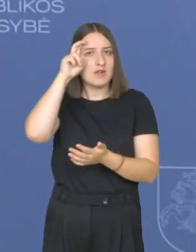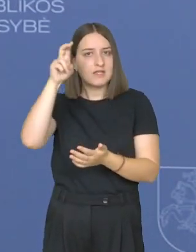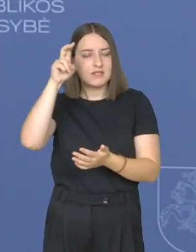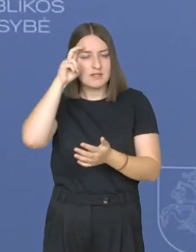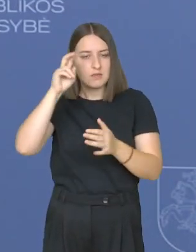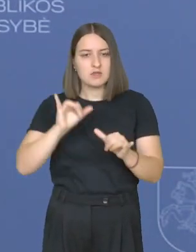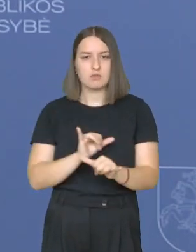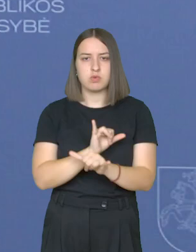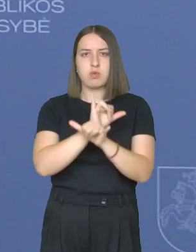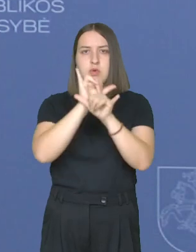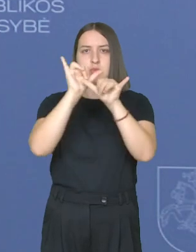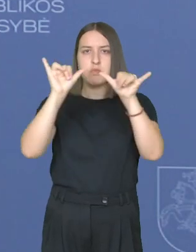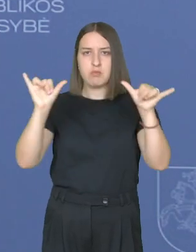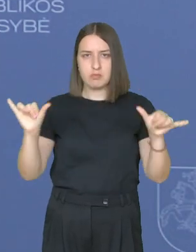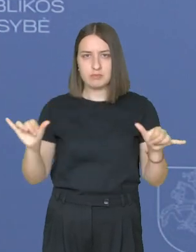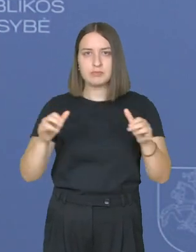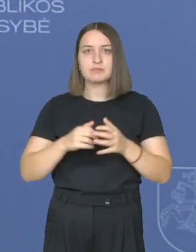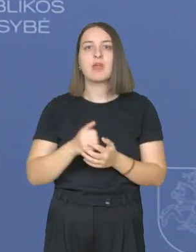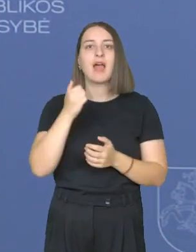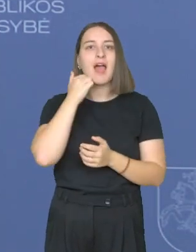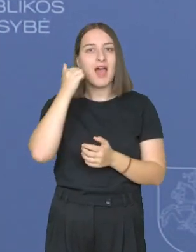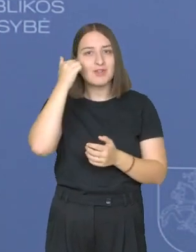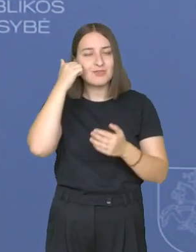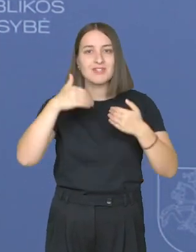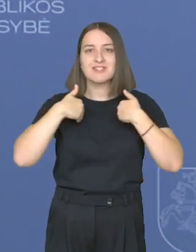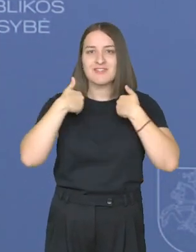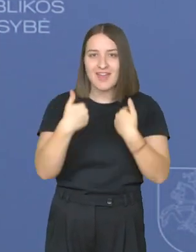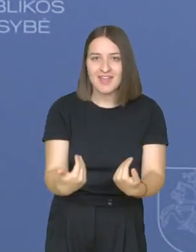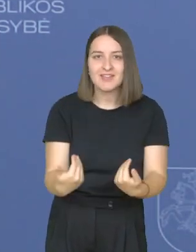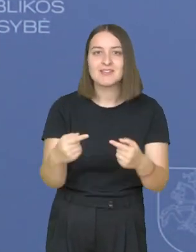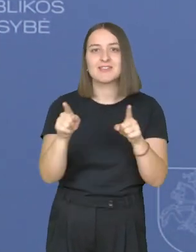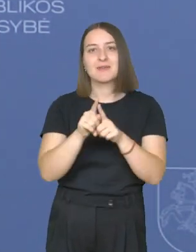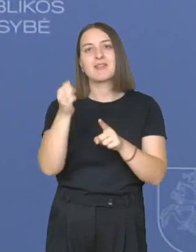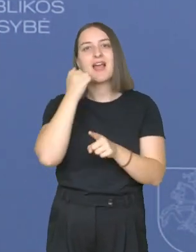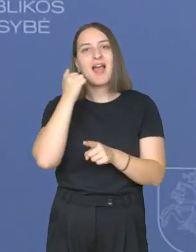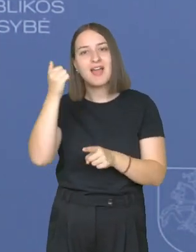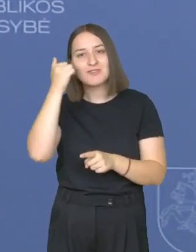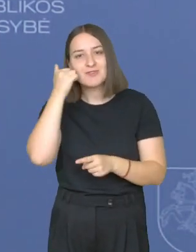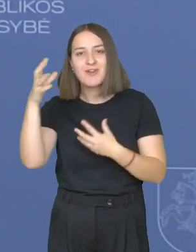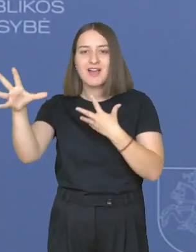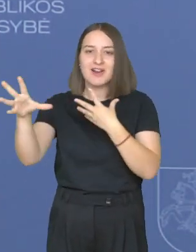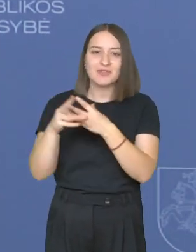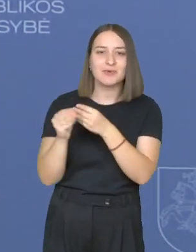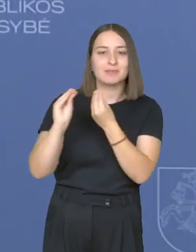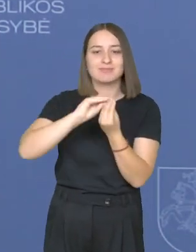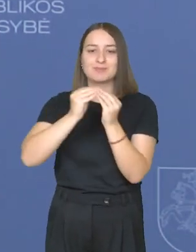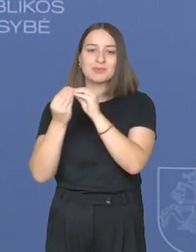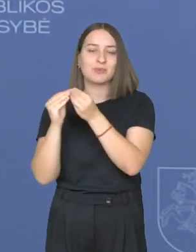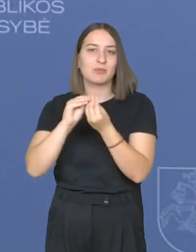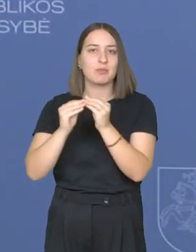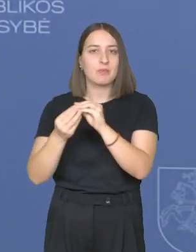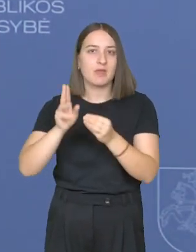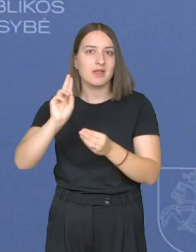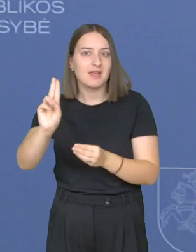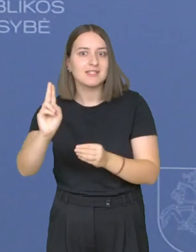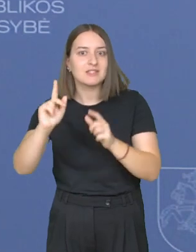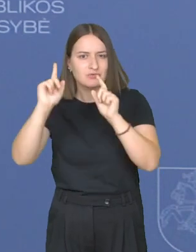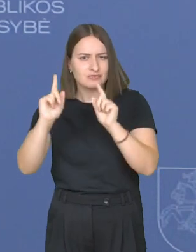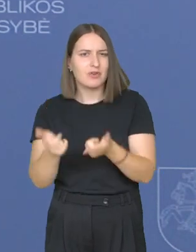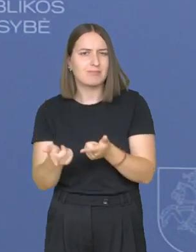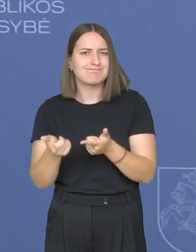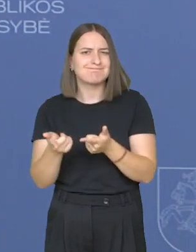prie to prisidėti ačiū labai ir sveikinu ir dėkoju derybininkams kuriem pavyko per pakankamai neilgą laiko t